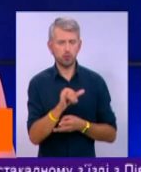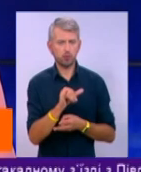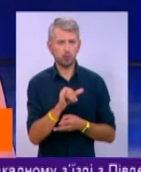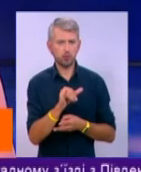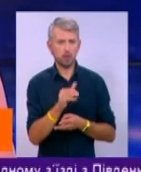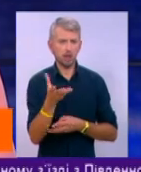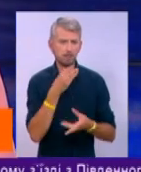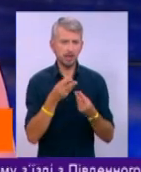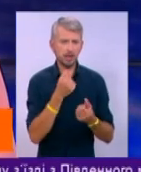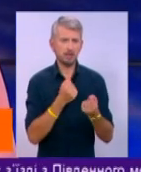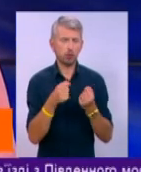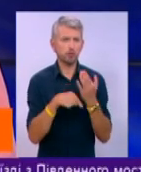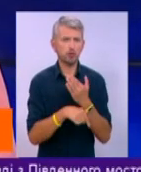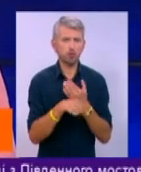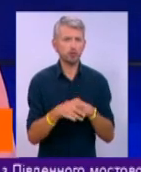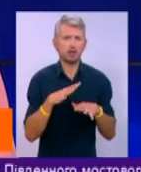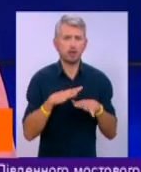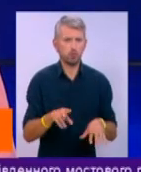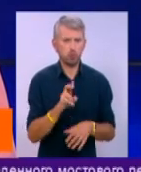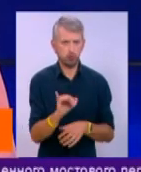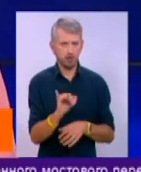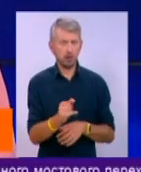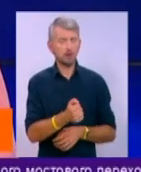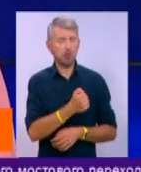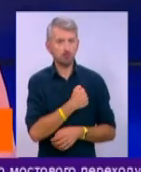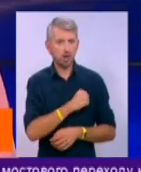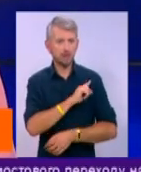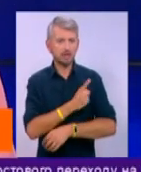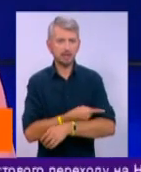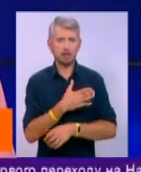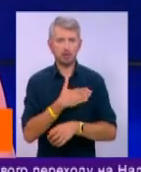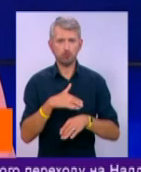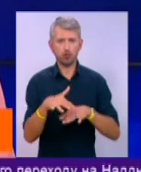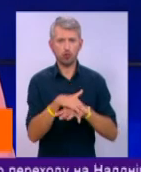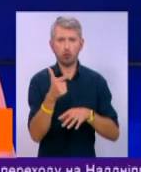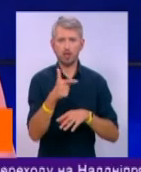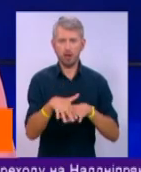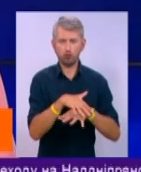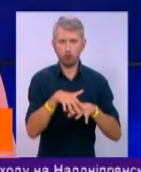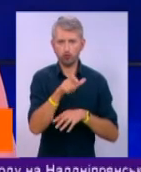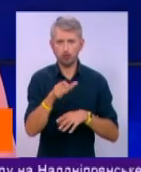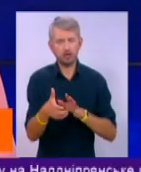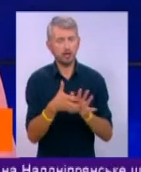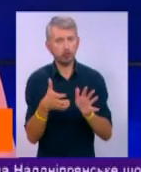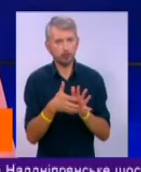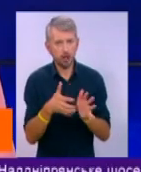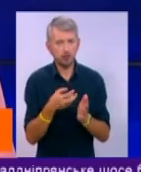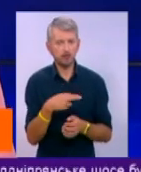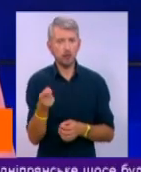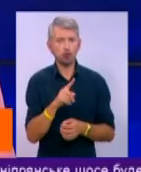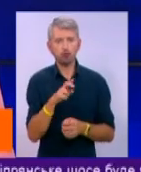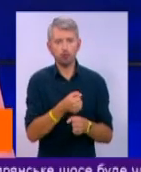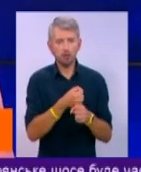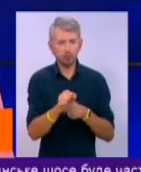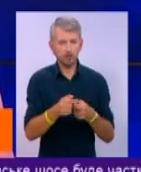прямо імітації боротьби з корупцією не було б. На жаль, сила нашого громадянського суспільства недостатня для того, щоб